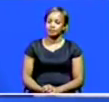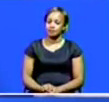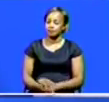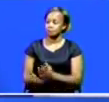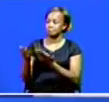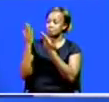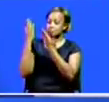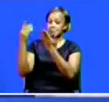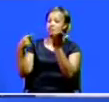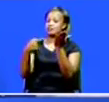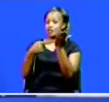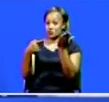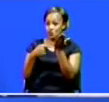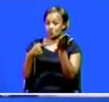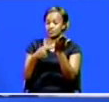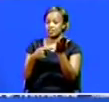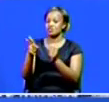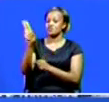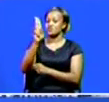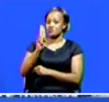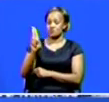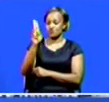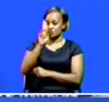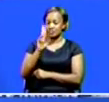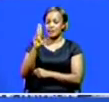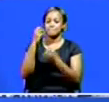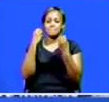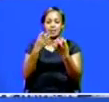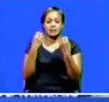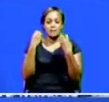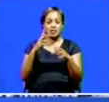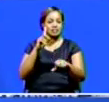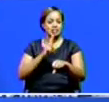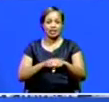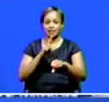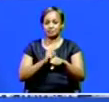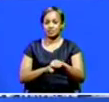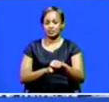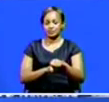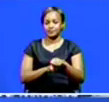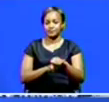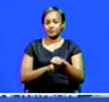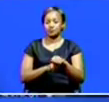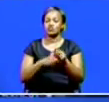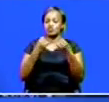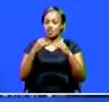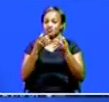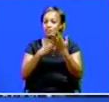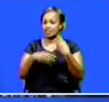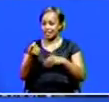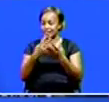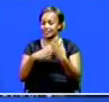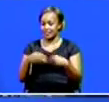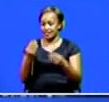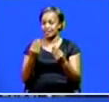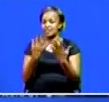Ubao huu umetumika kwa miaka na mikaka kama njia pekee ya wakulima wa soko la Chwele kunadi mazao yao.